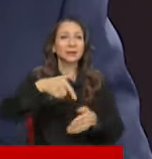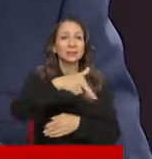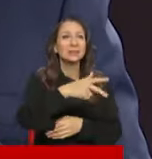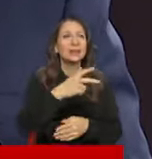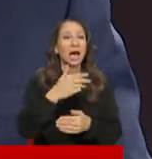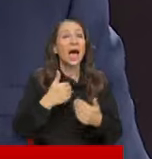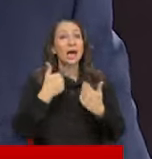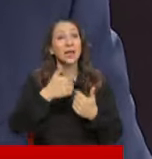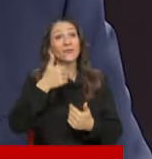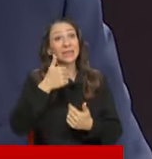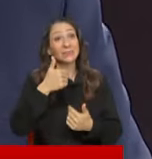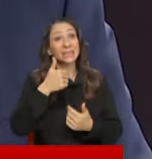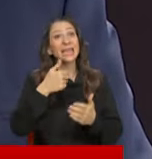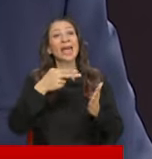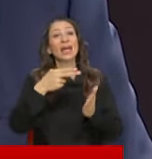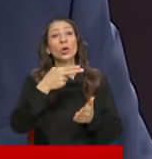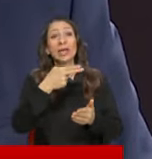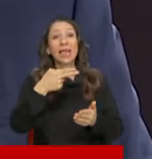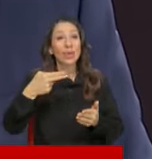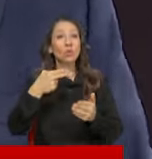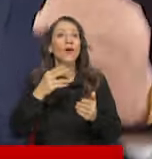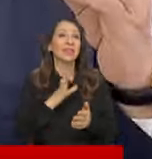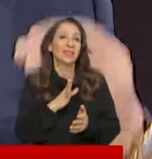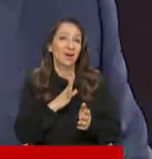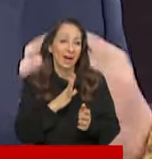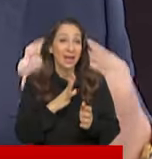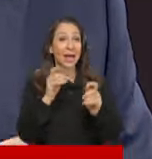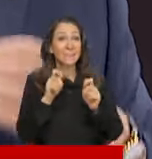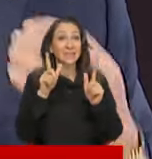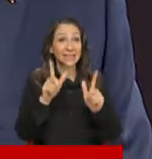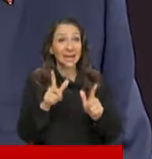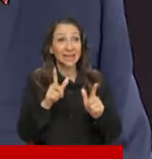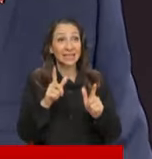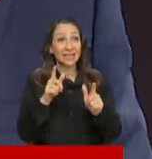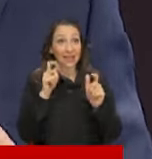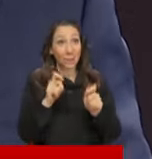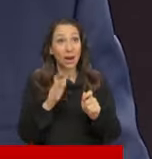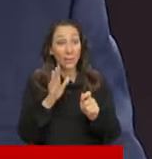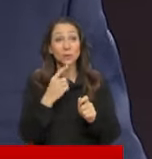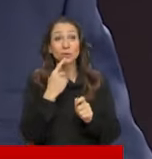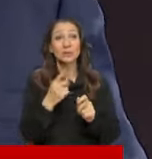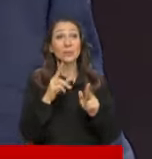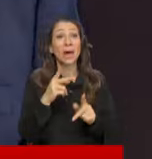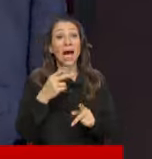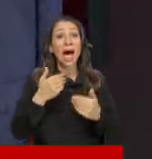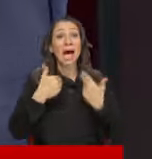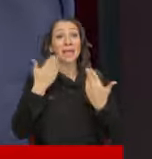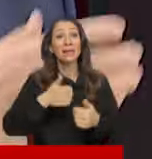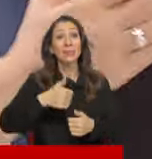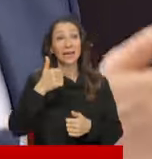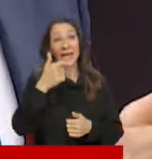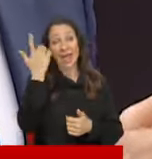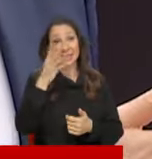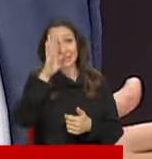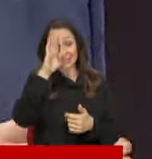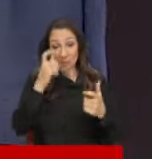elbette ki Adalet Vakfı adalet bakanı vasfı gereği yapması gereken davranışları yapar Ama söylediğim gibi adalet bakanı Eğer